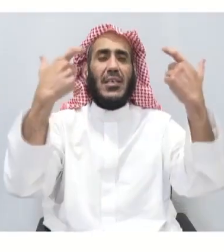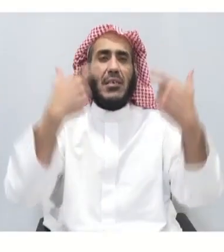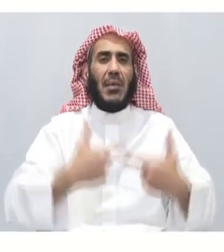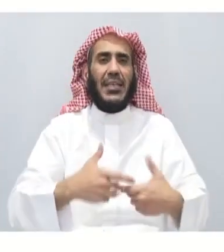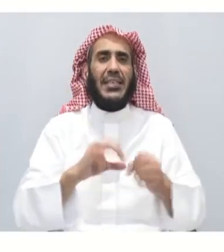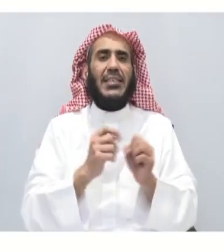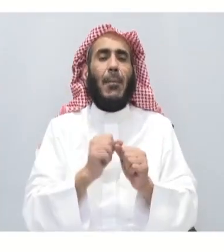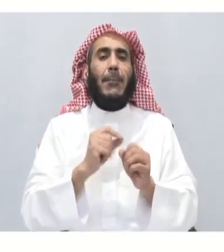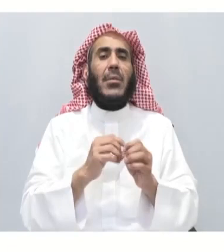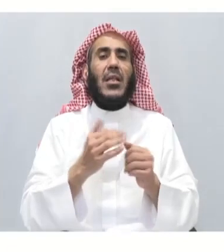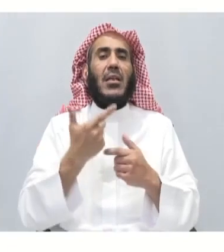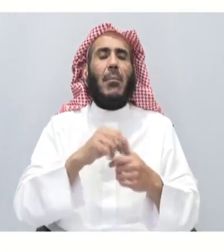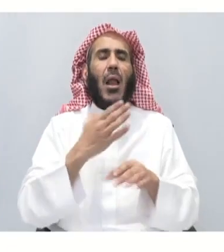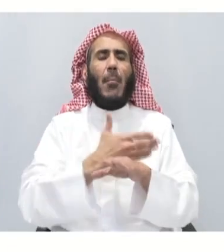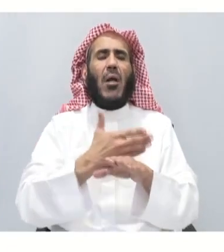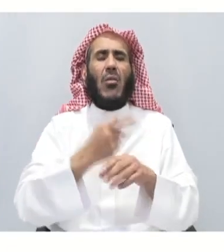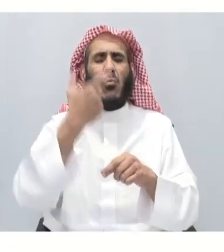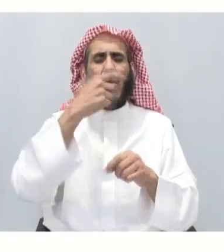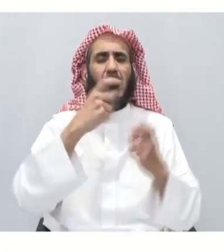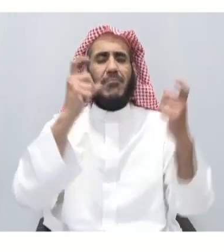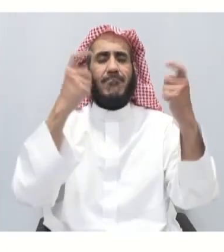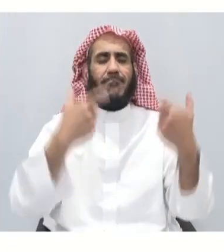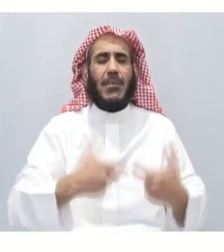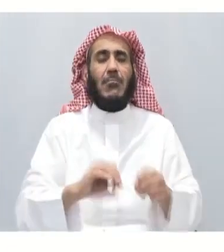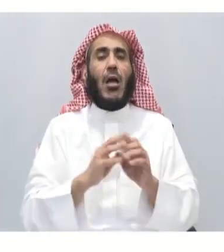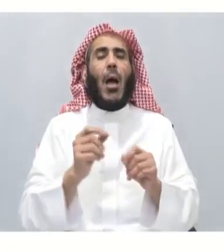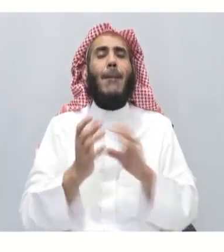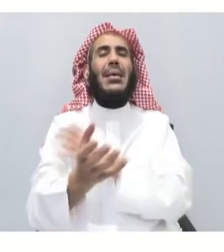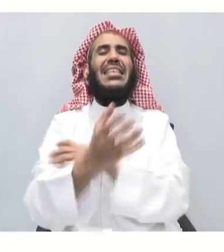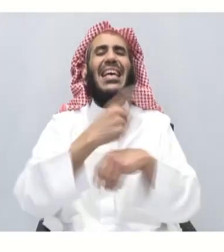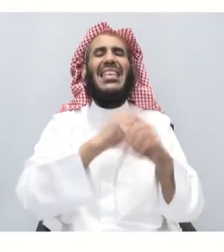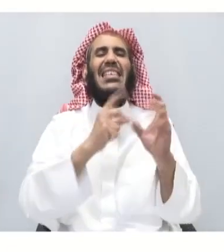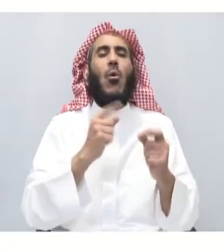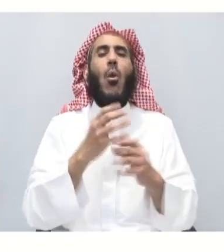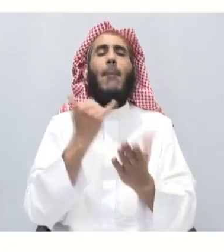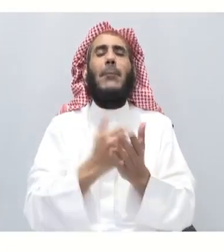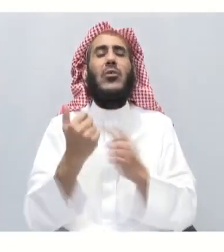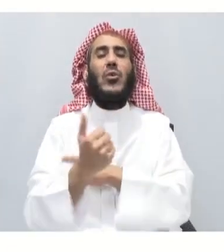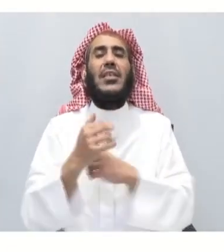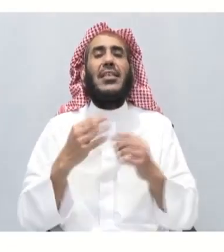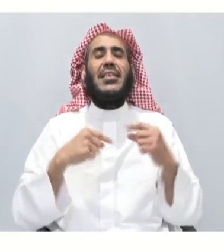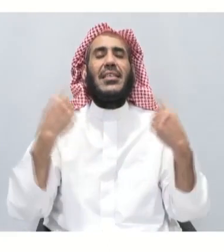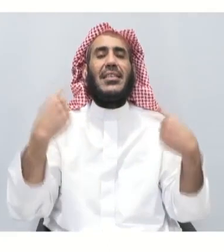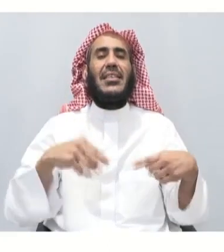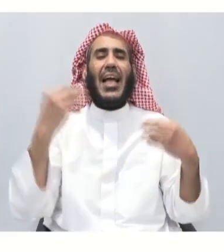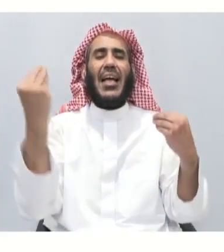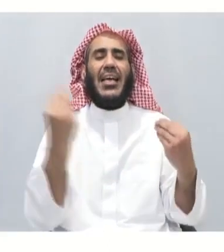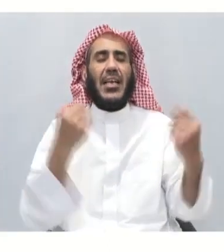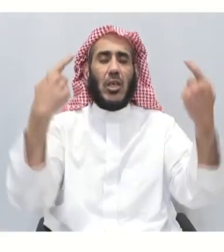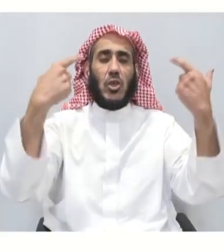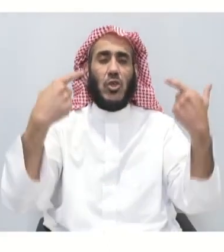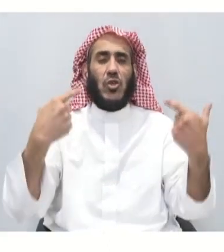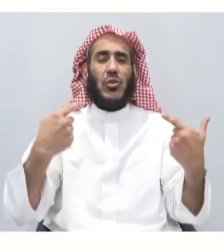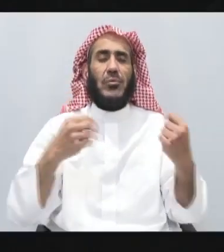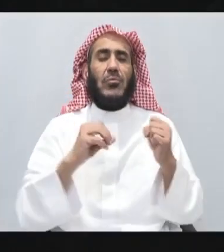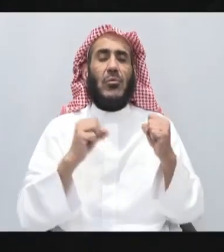من الاصابه بالامراض اما الجهاز العضلي فهو المسؤول عن تحريك الجسم الذي